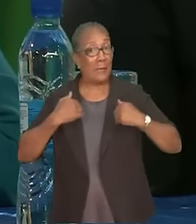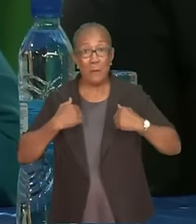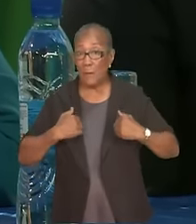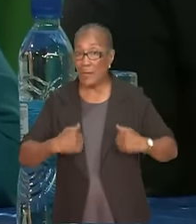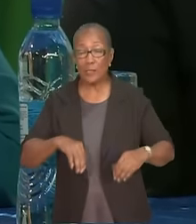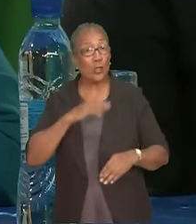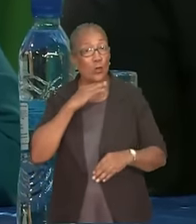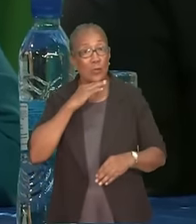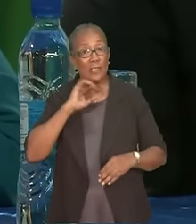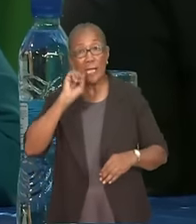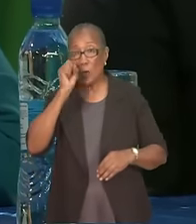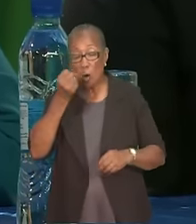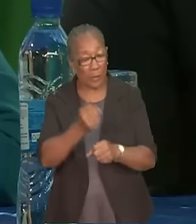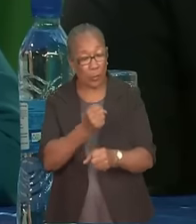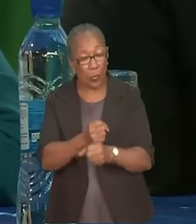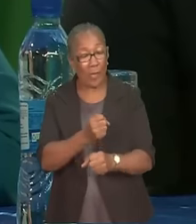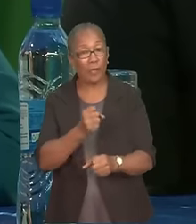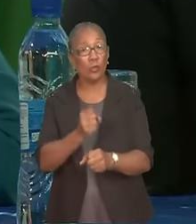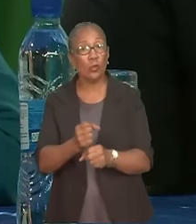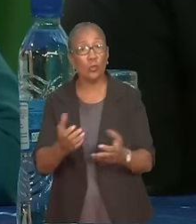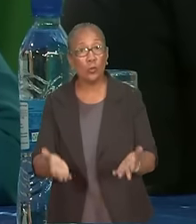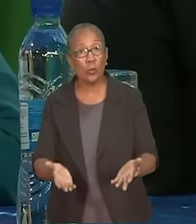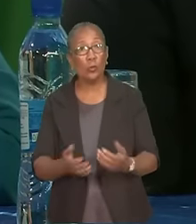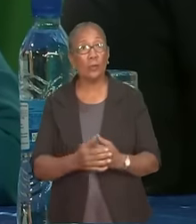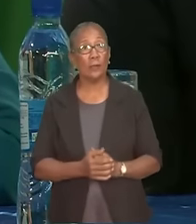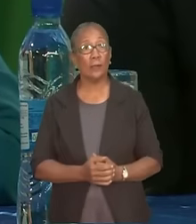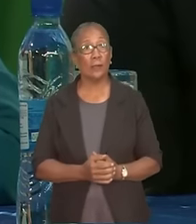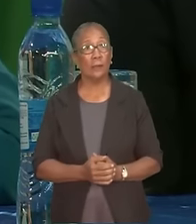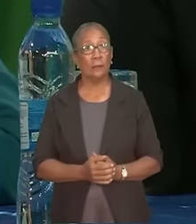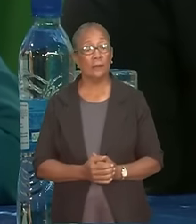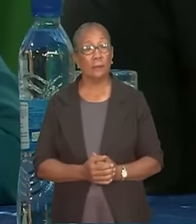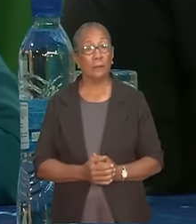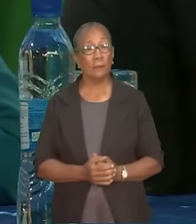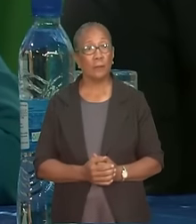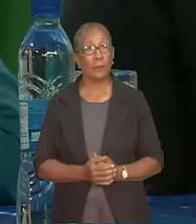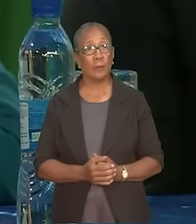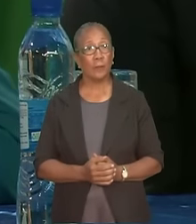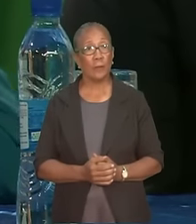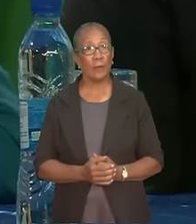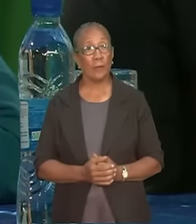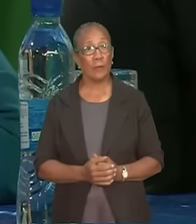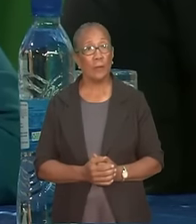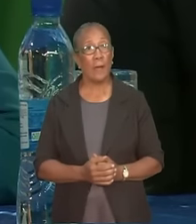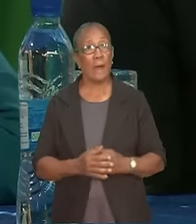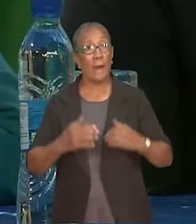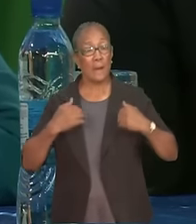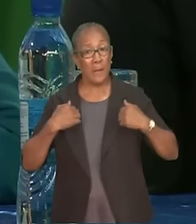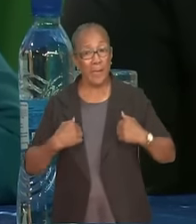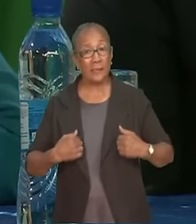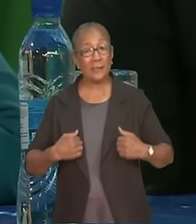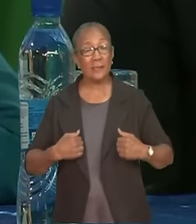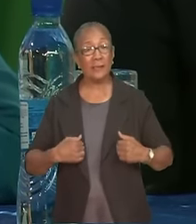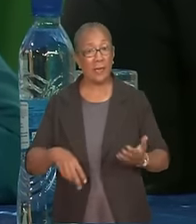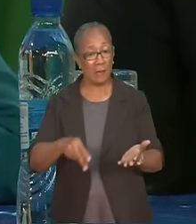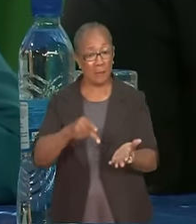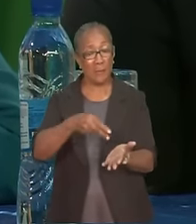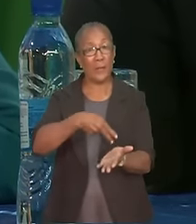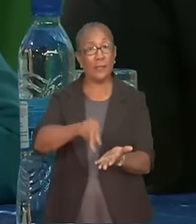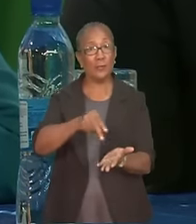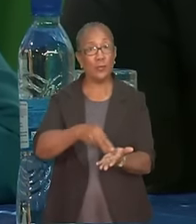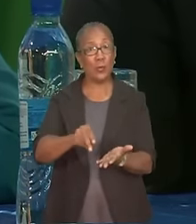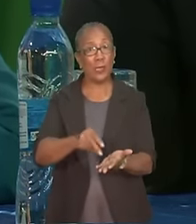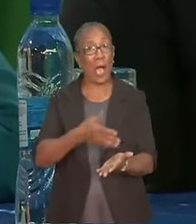en dat de directie nog bewoners blijft binnenhalen. Door pensionering zit